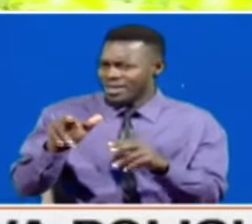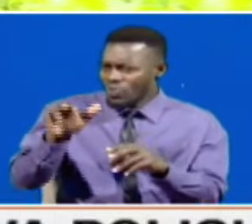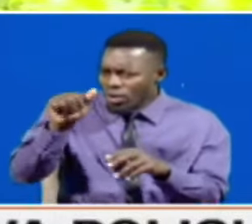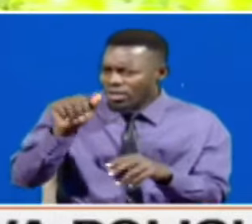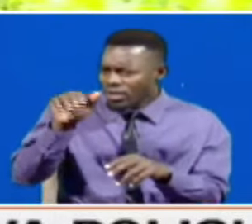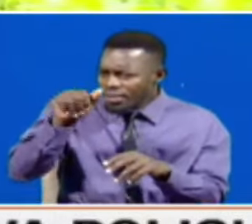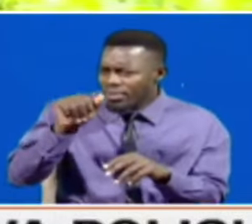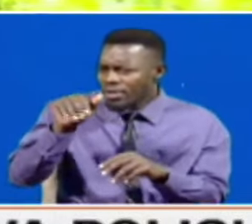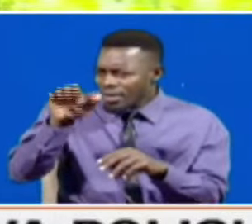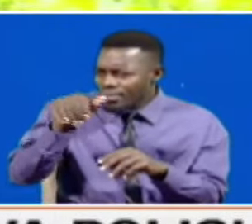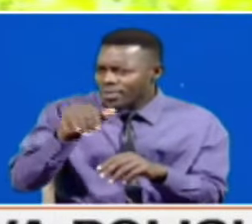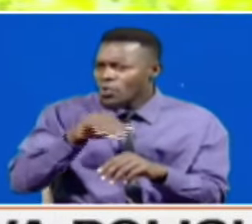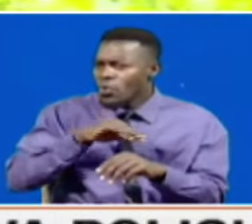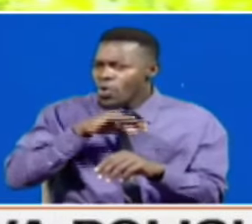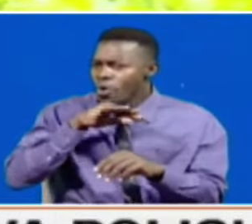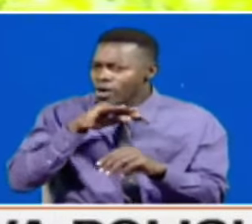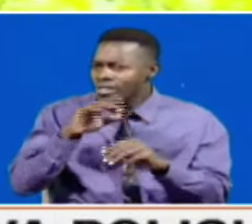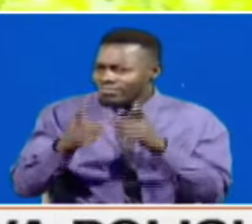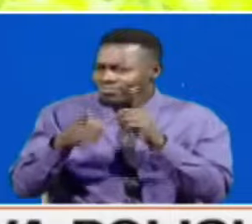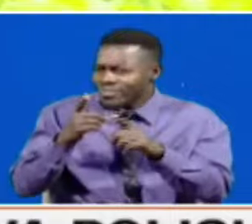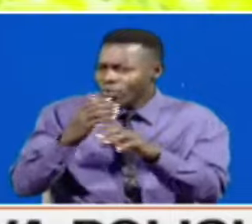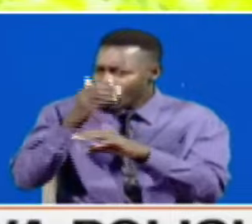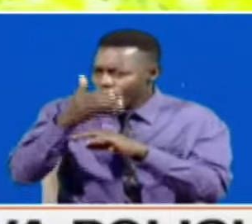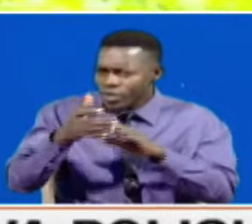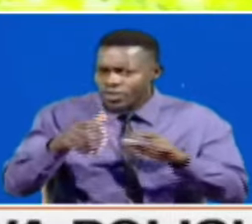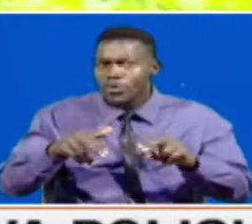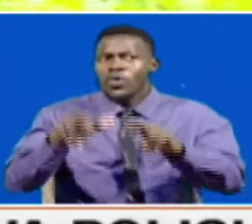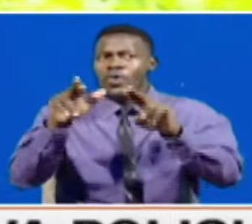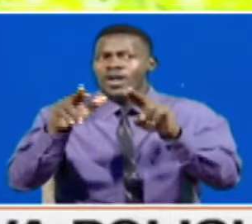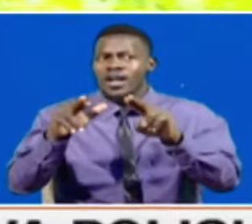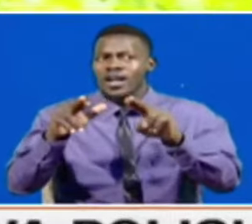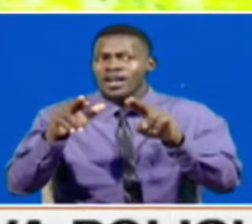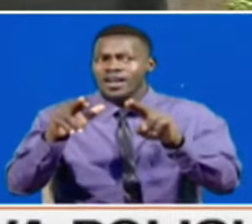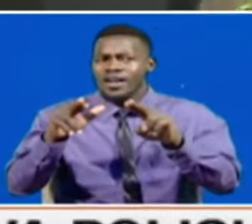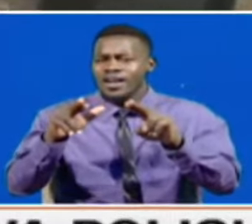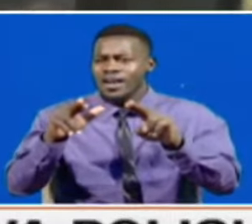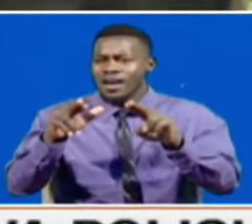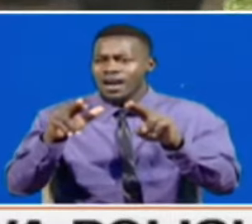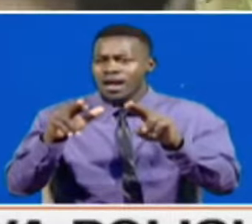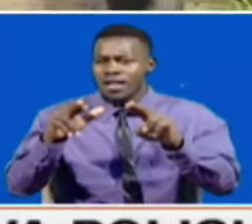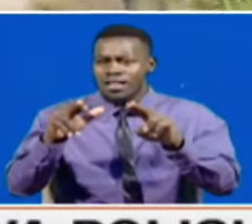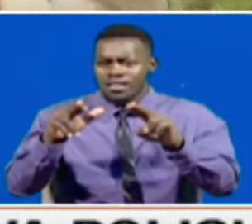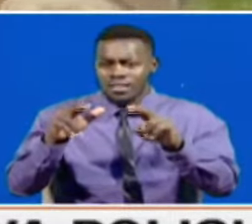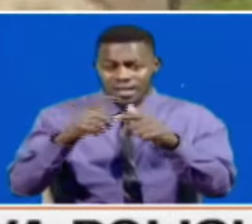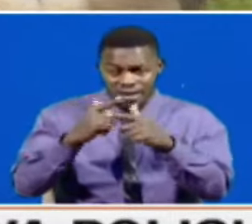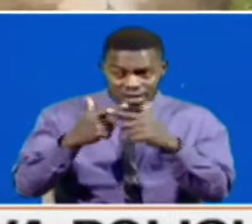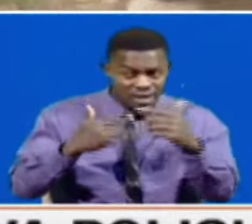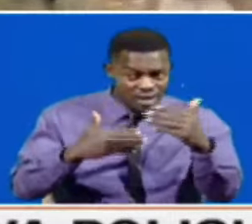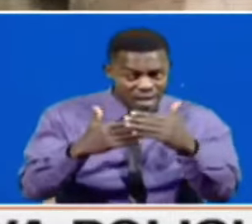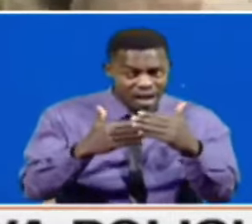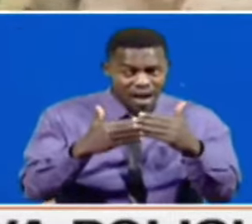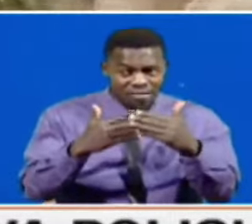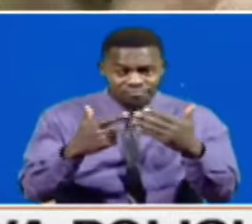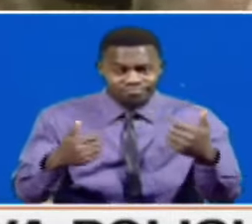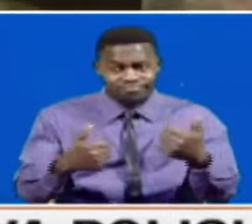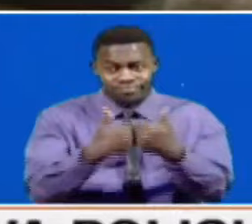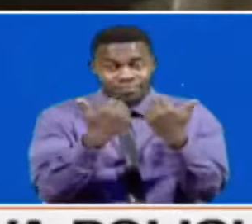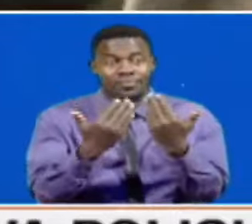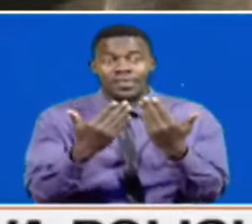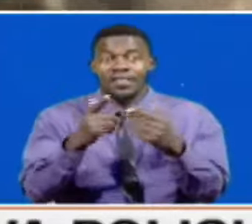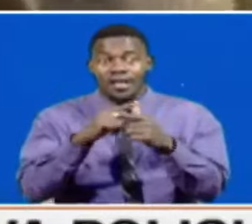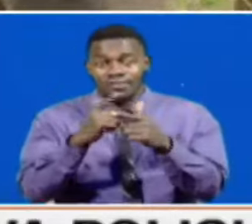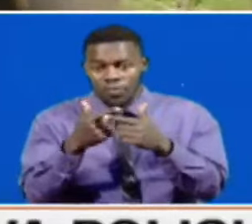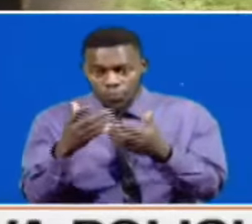come ikuka barabara ikuka ikep Kongo na gari baad alenda naye nyumbani kwake na